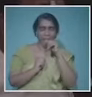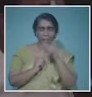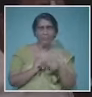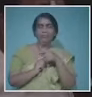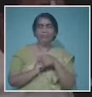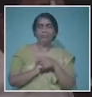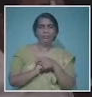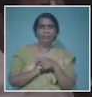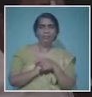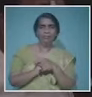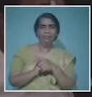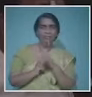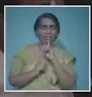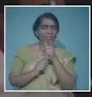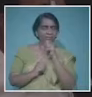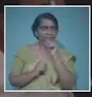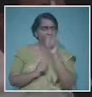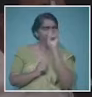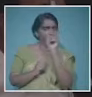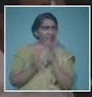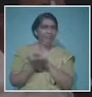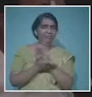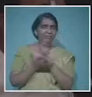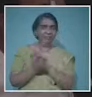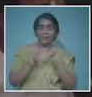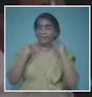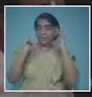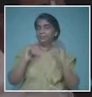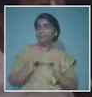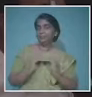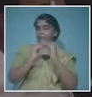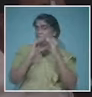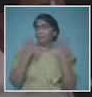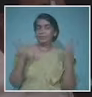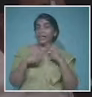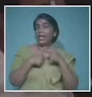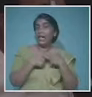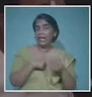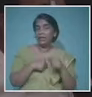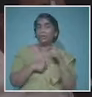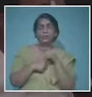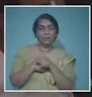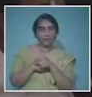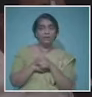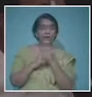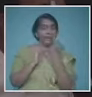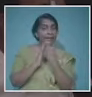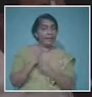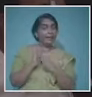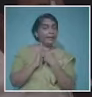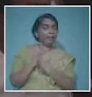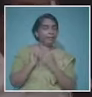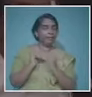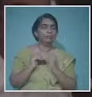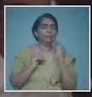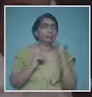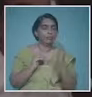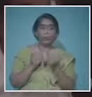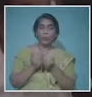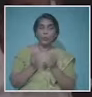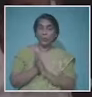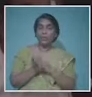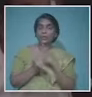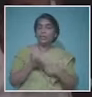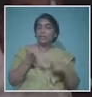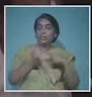මේ වචිනේ පරිසමාර්ථ අර්ථයෙන් සමෘද්ධිමත් වෙන්නේ නැති හේතුව මෙන්න මේ කියන නිර්ණායකෙන් ඔබට ගිය තමන්ගේ